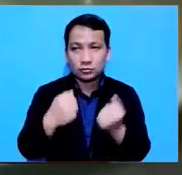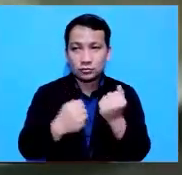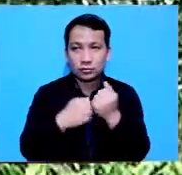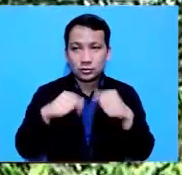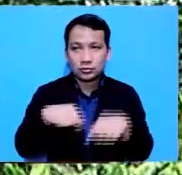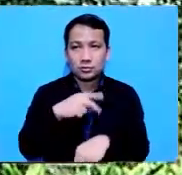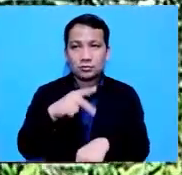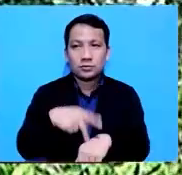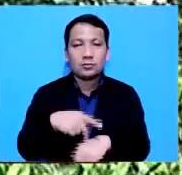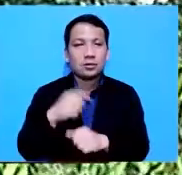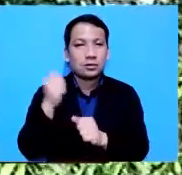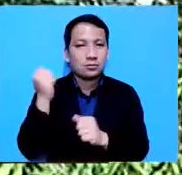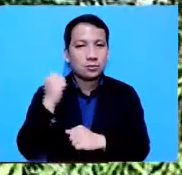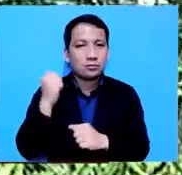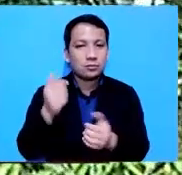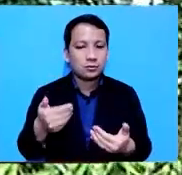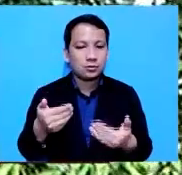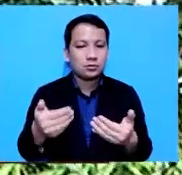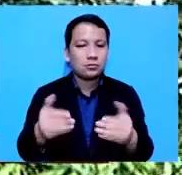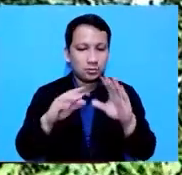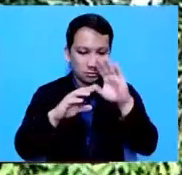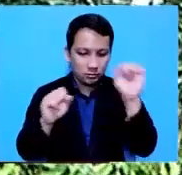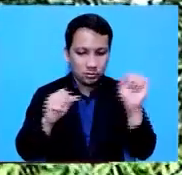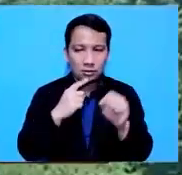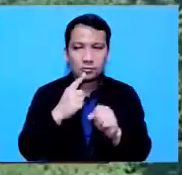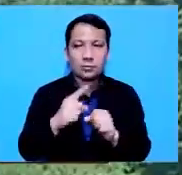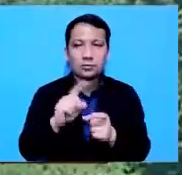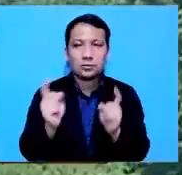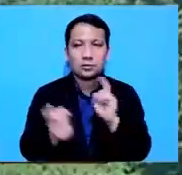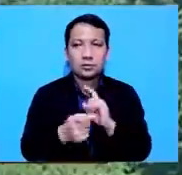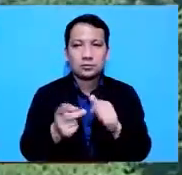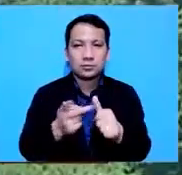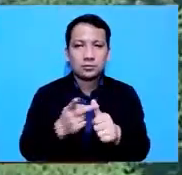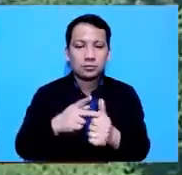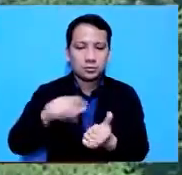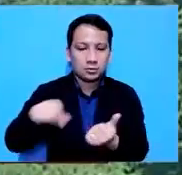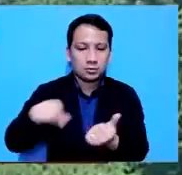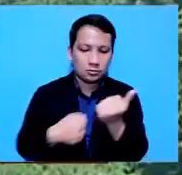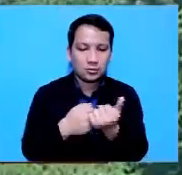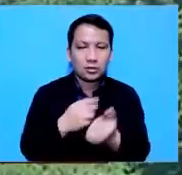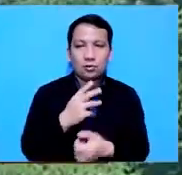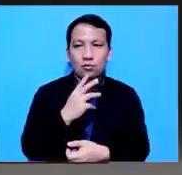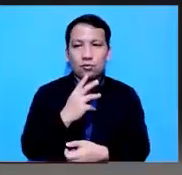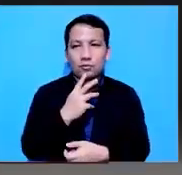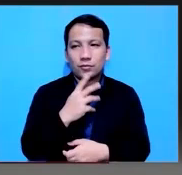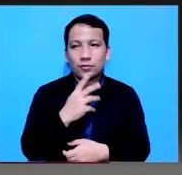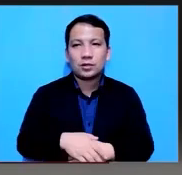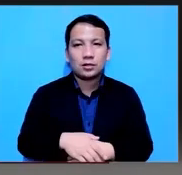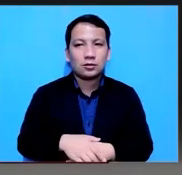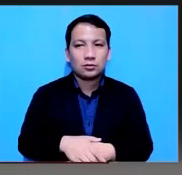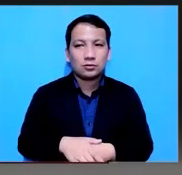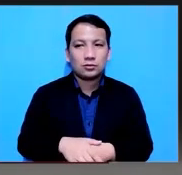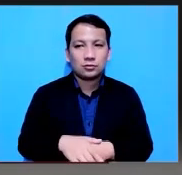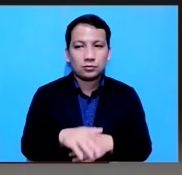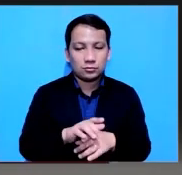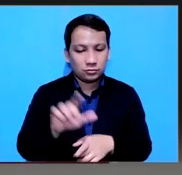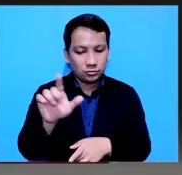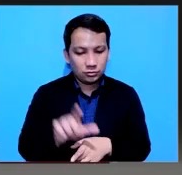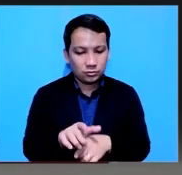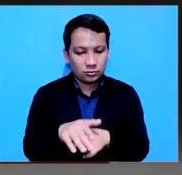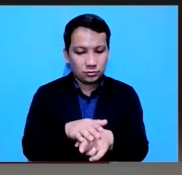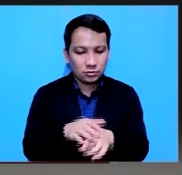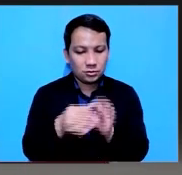naman, isinusulong ng Pangulo na baguhin ang pangunahing pinakukuna ng tubig. We are slowly converting